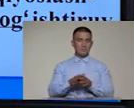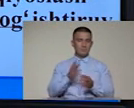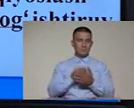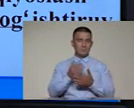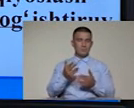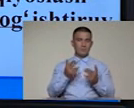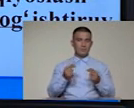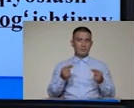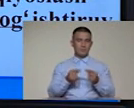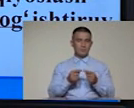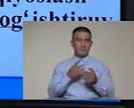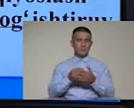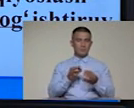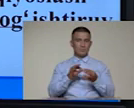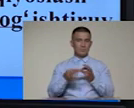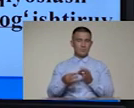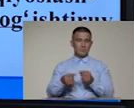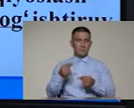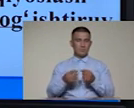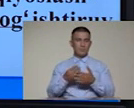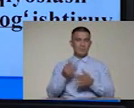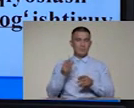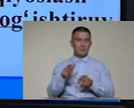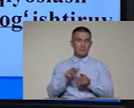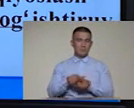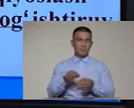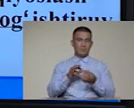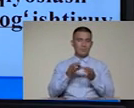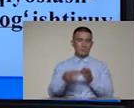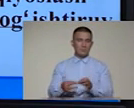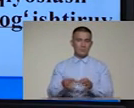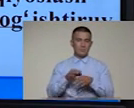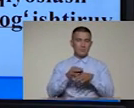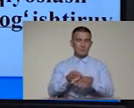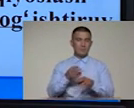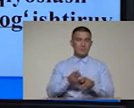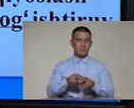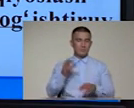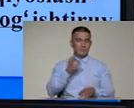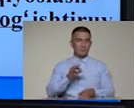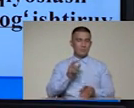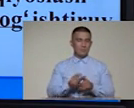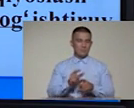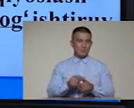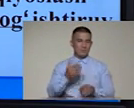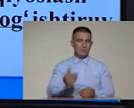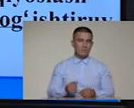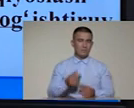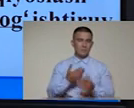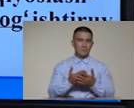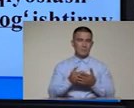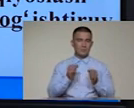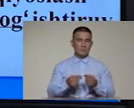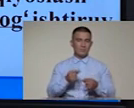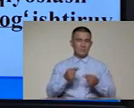teng bog'lovchilar va ergashtiruvchi bog'lovchilarga bo'linadi. Teng bog'lovchilar o'z